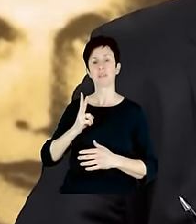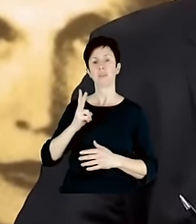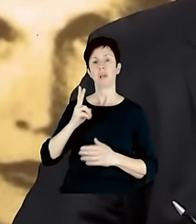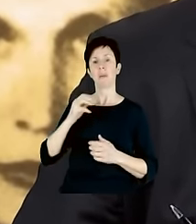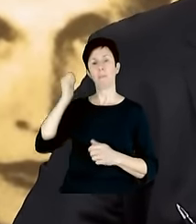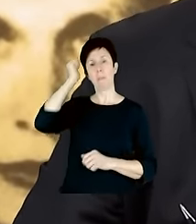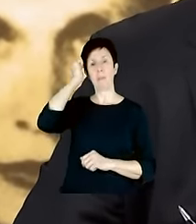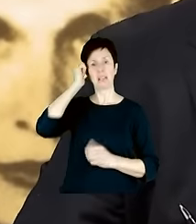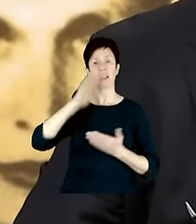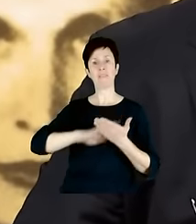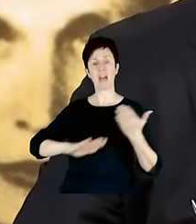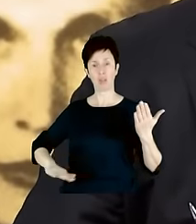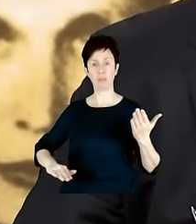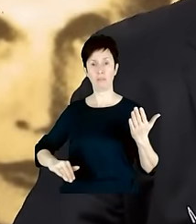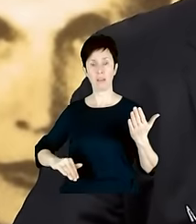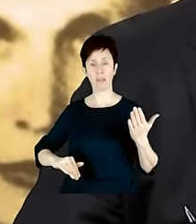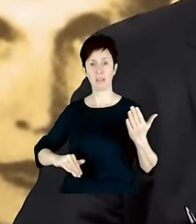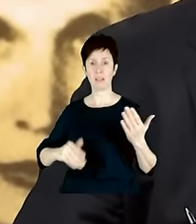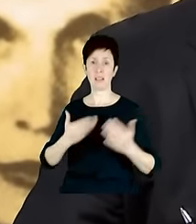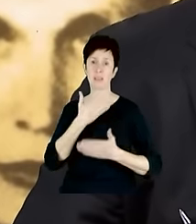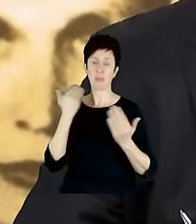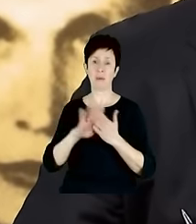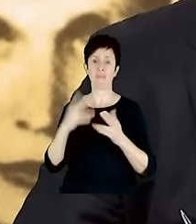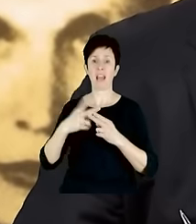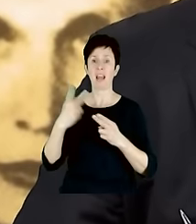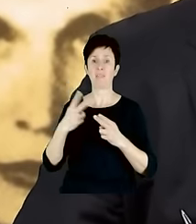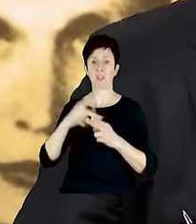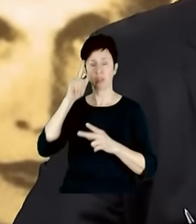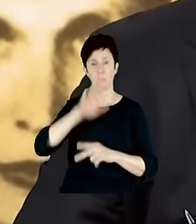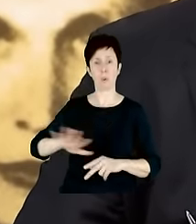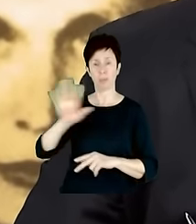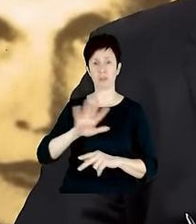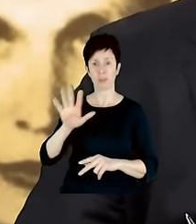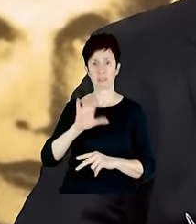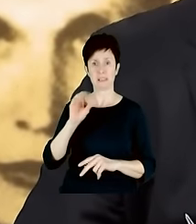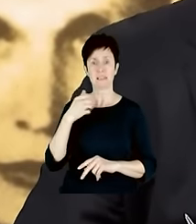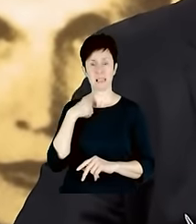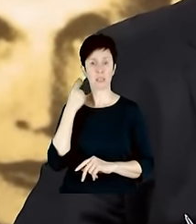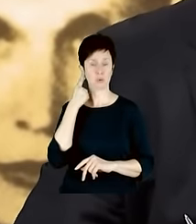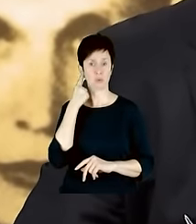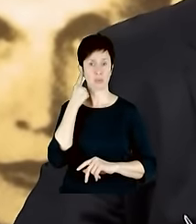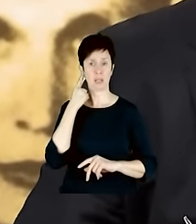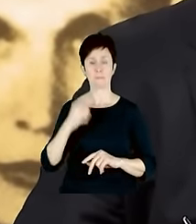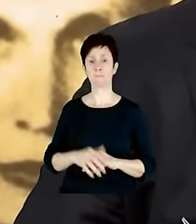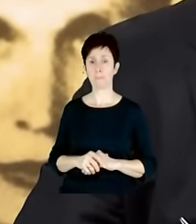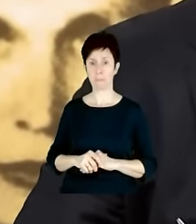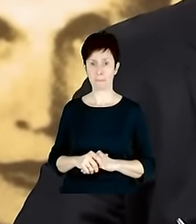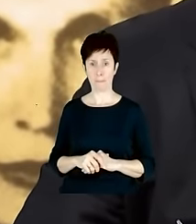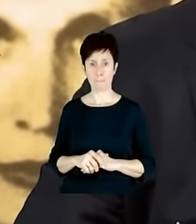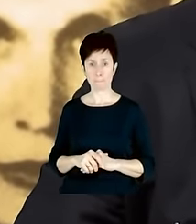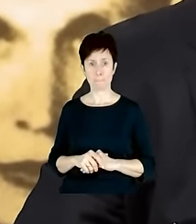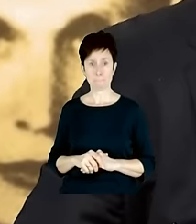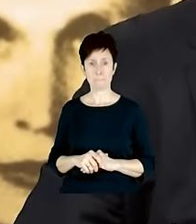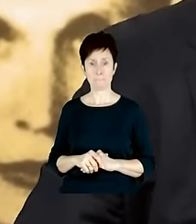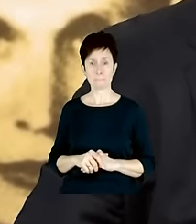nie znajduje miejsca w telewizji publicznej. Też dostałem taką notatkę z naszego biura rzecznika prasowego, że